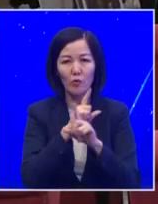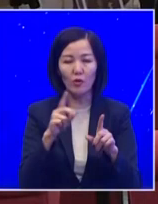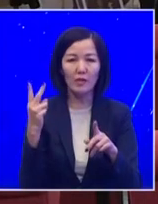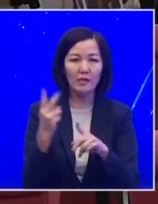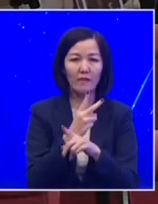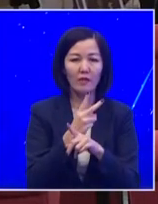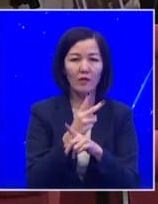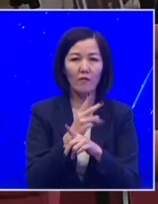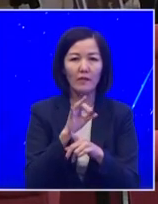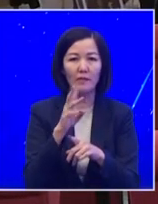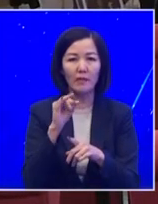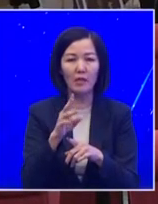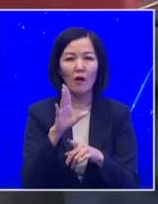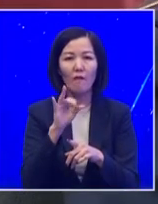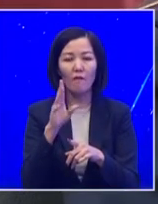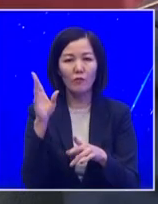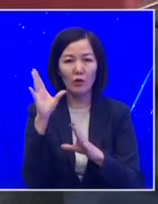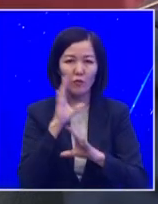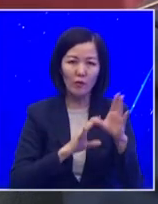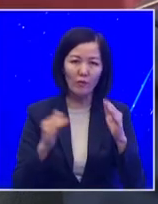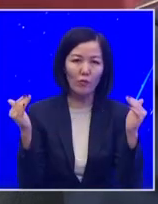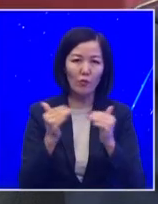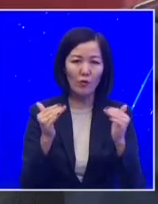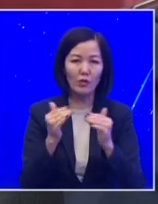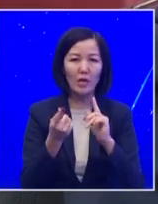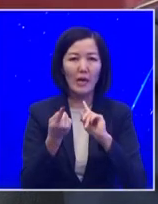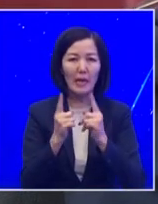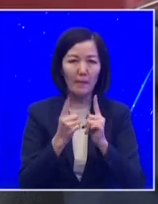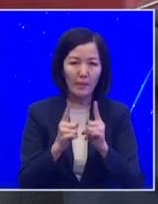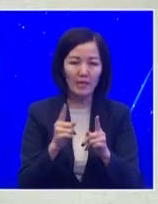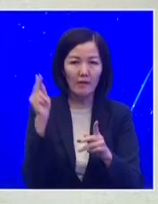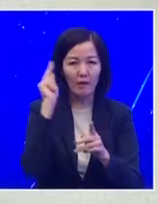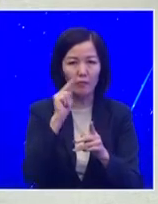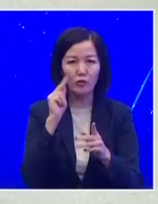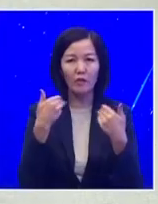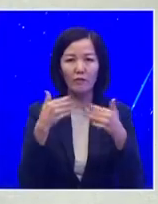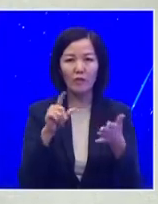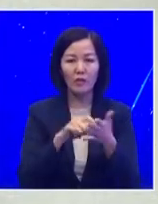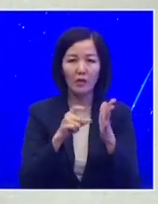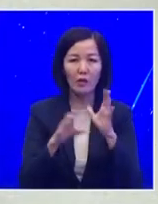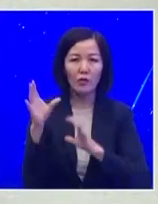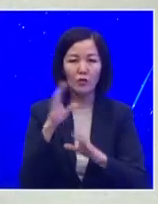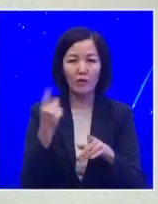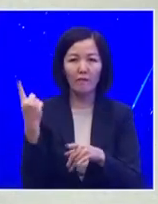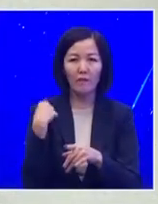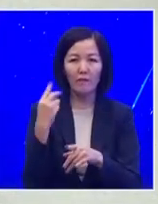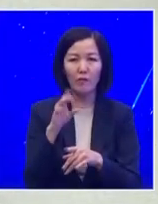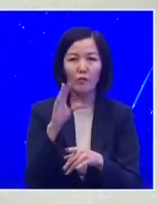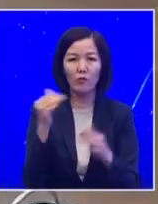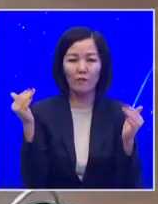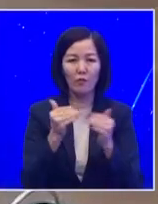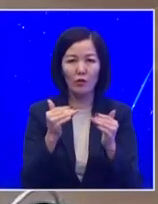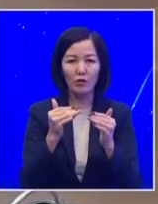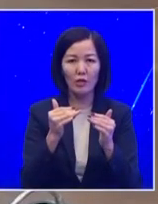второго семестра в вузах и СУЗах предусмотреть комбинированное обучение для выпускных классов и студентов первых курсов колледжей